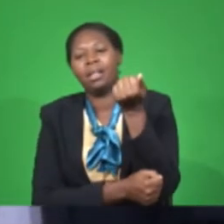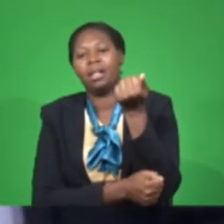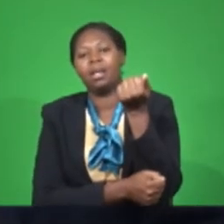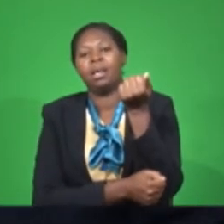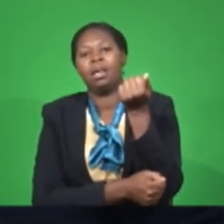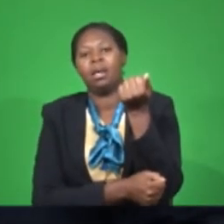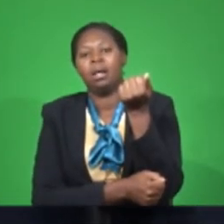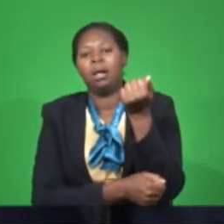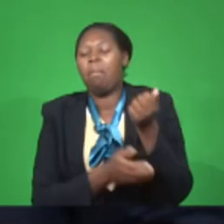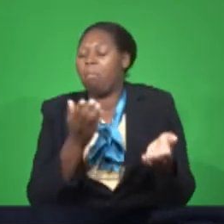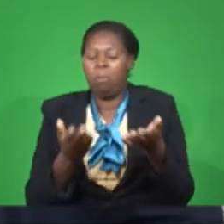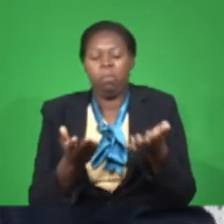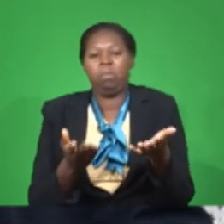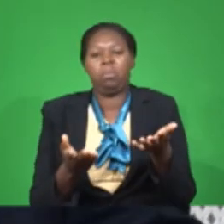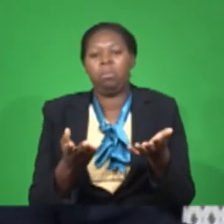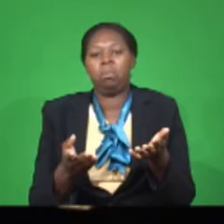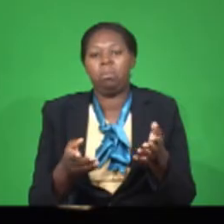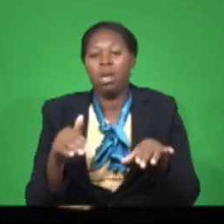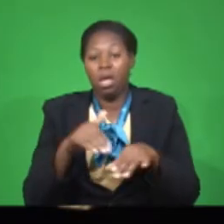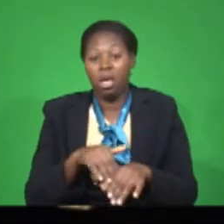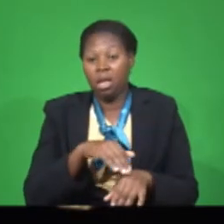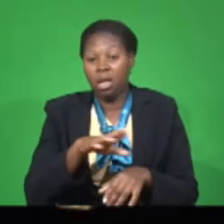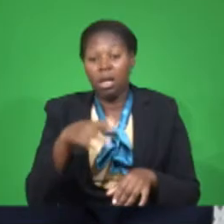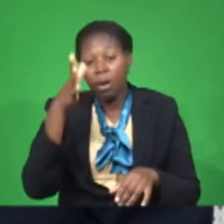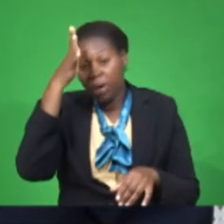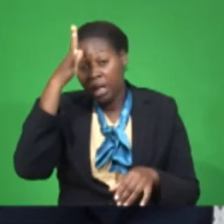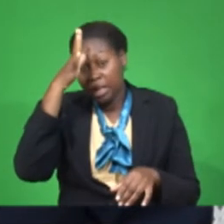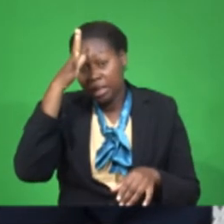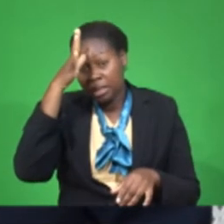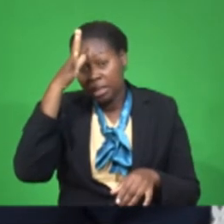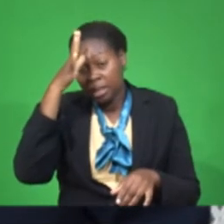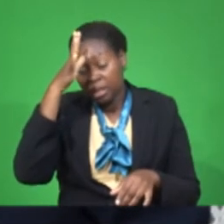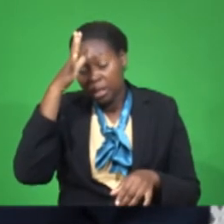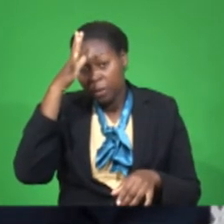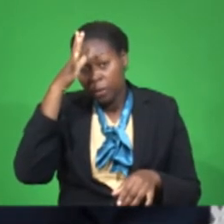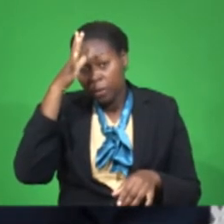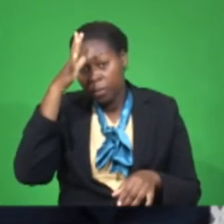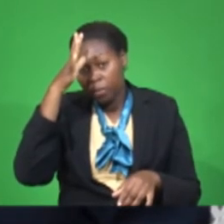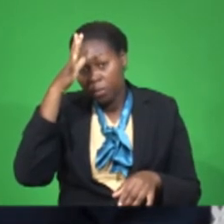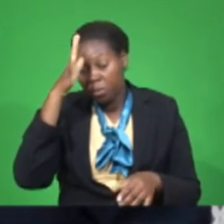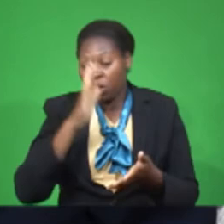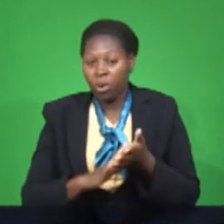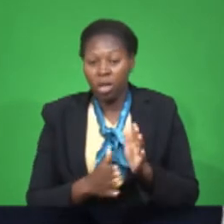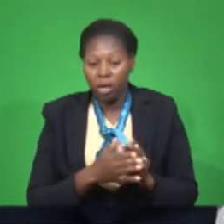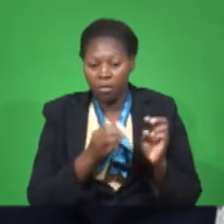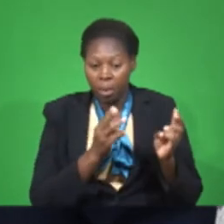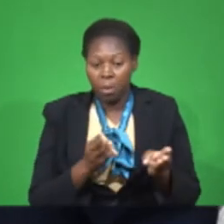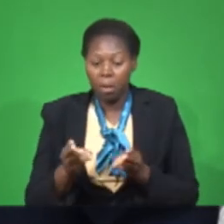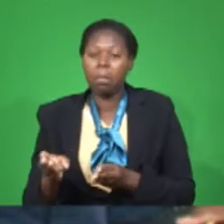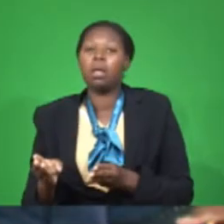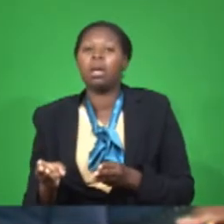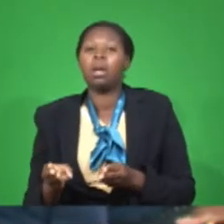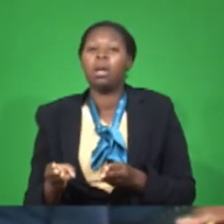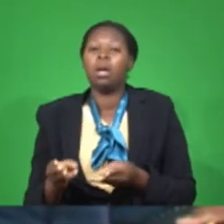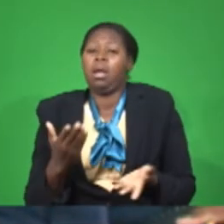Maybe papa pachidzidzo chenimba musina kuzvigadzira mufundisi manga muine here kuti gadzuro kuti even vanoputa